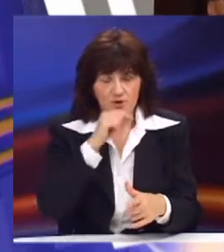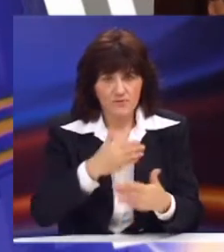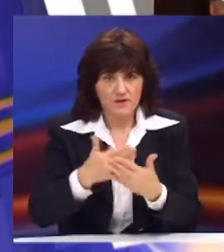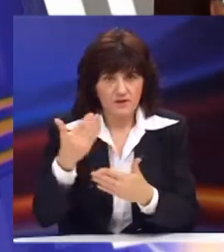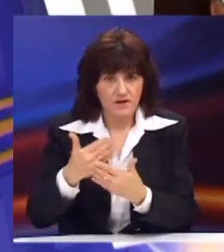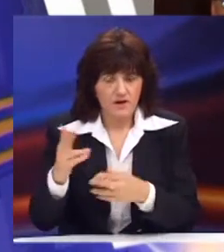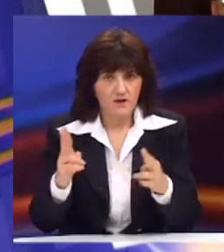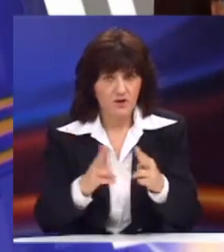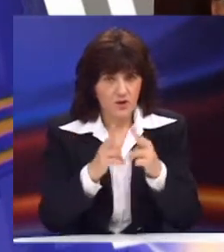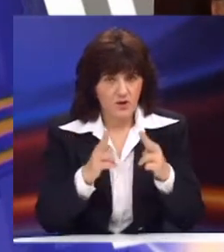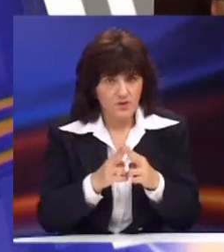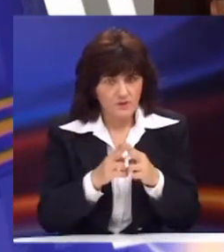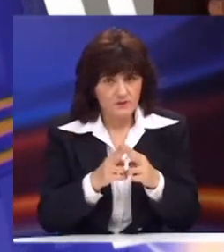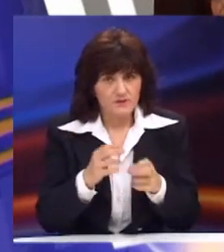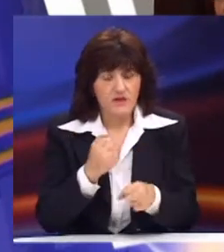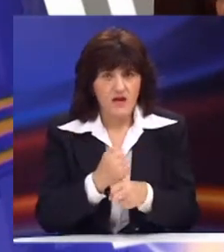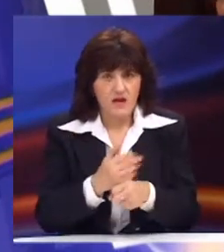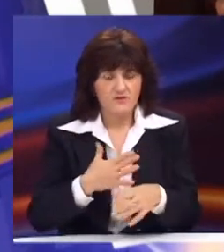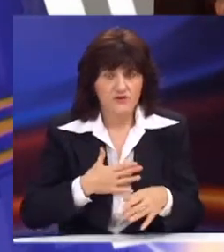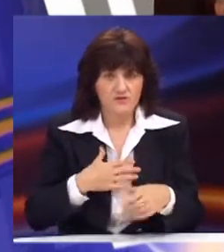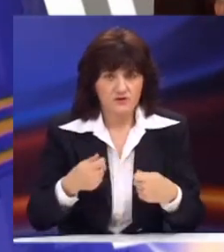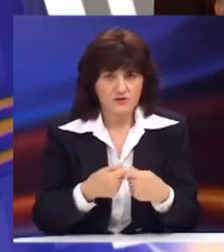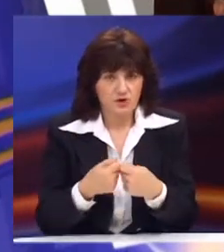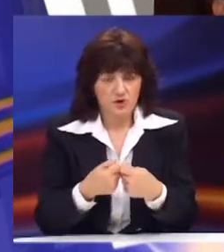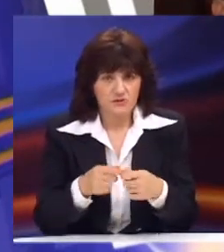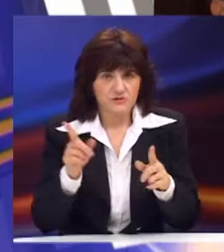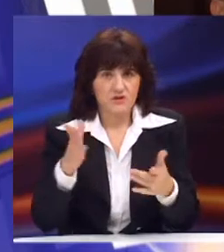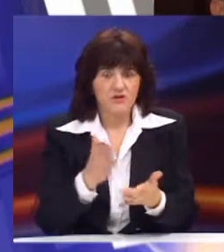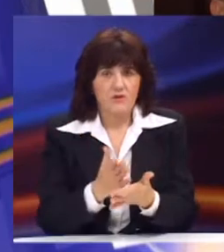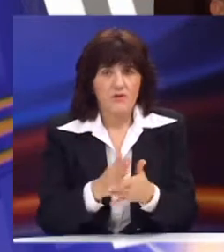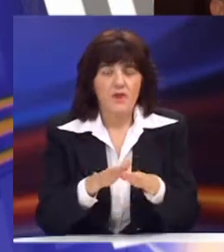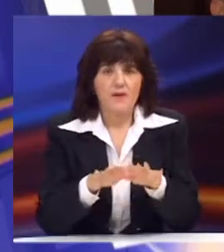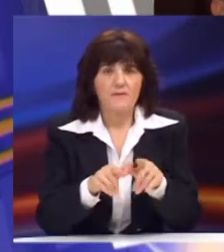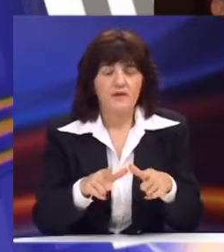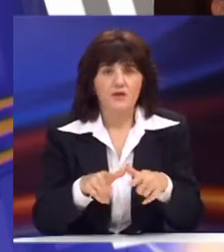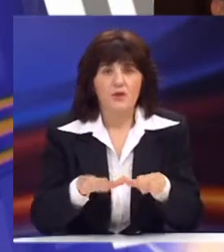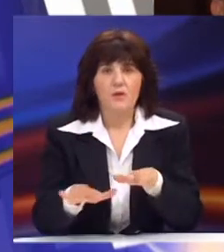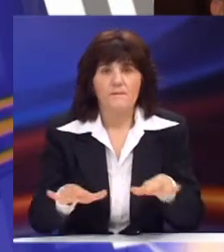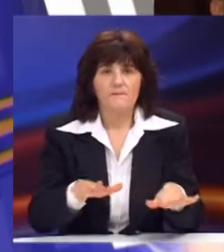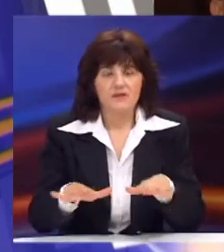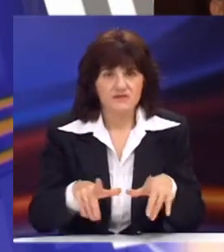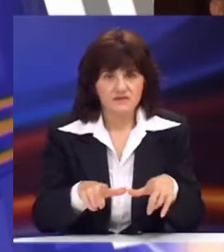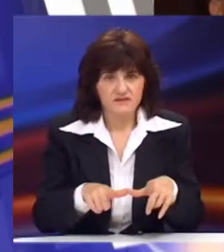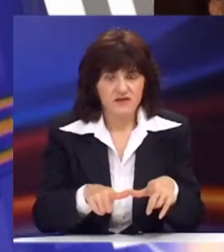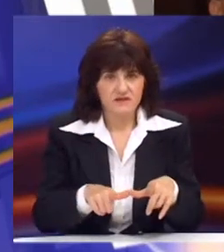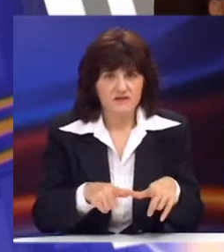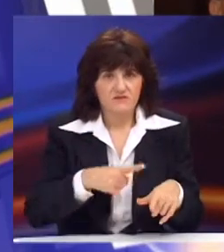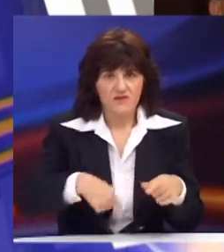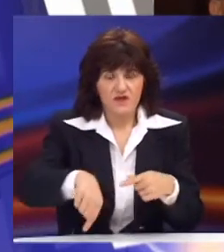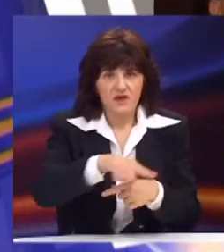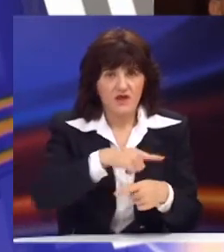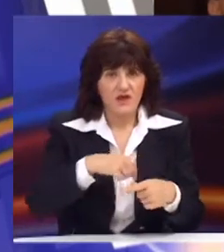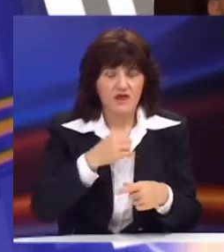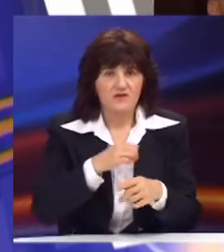asocijacija opština i upoznali se sa radom naše organizacije, imali su priliku da budu primljeni i u Ministarstvu regionalnog razvoja